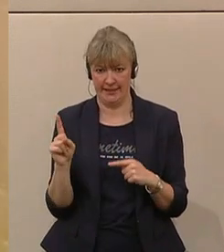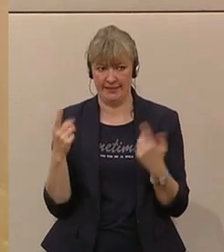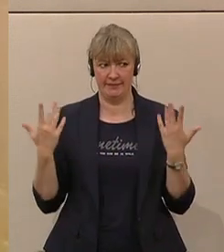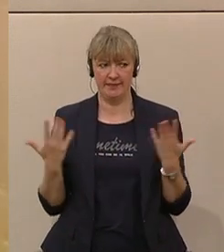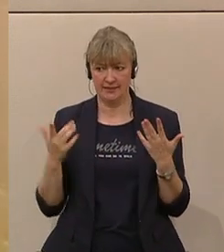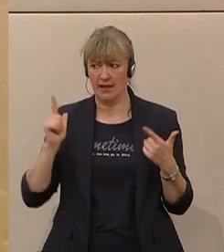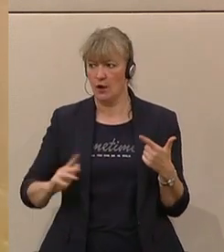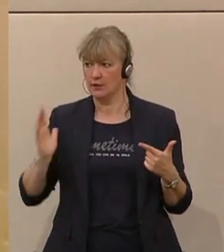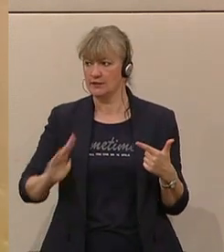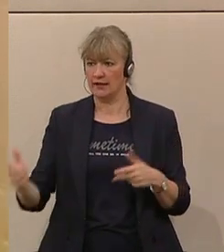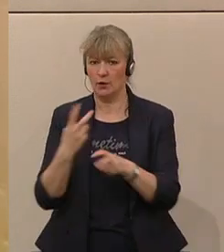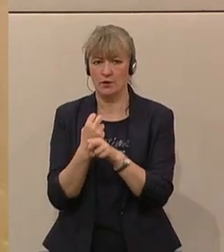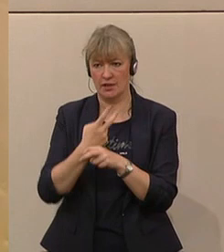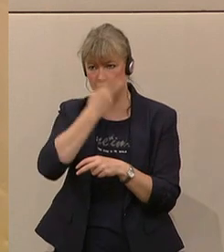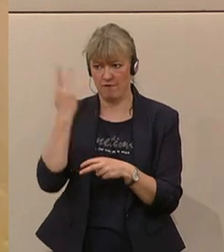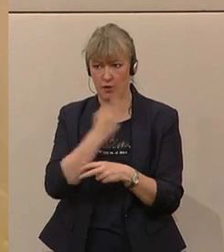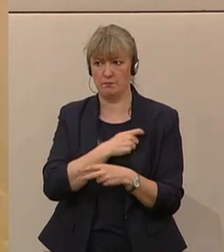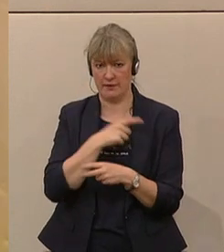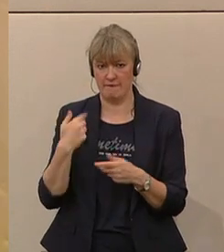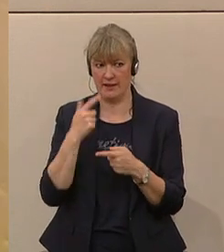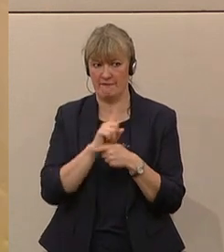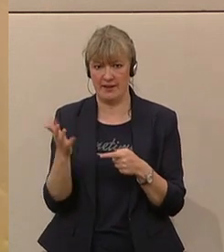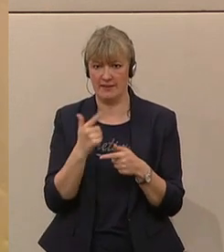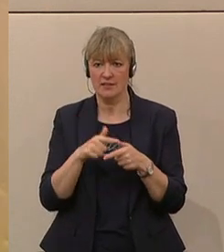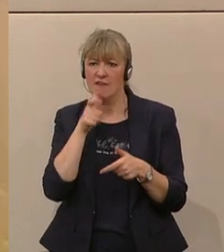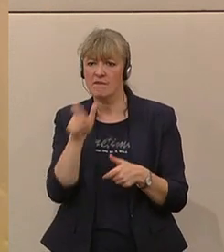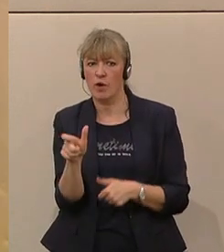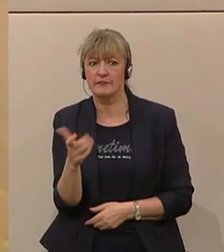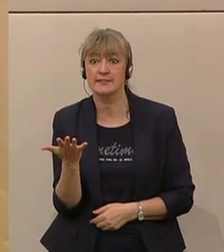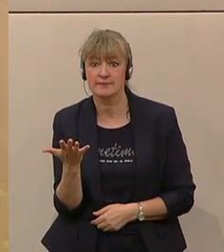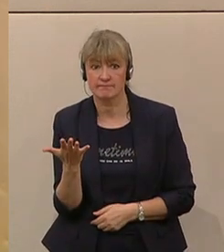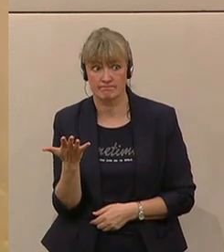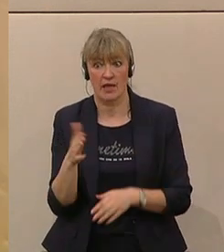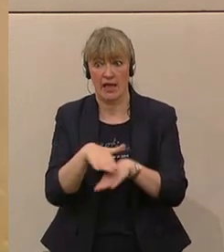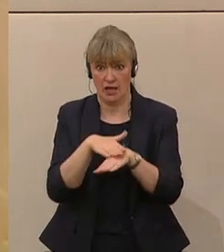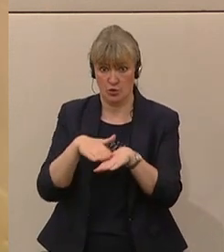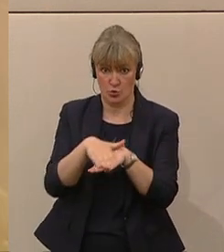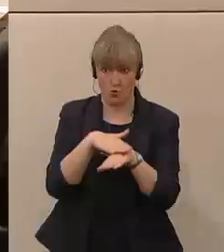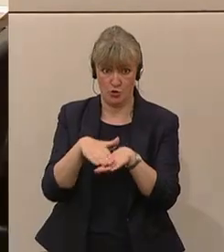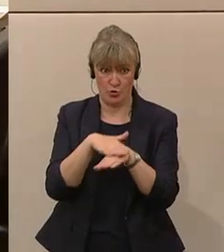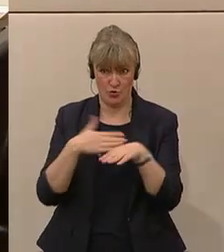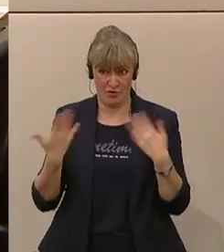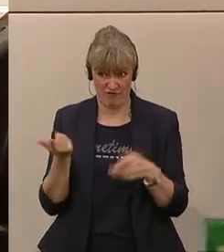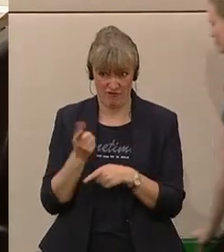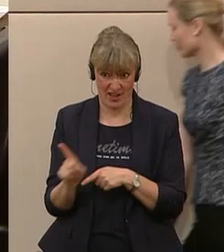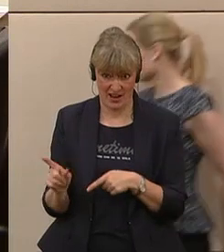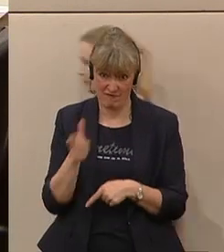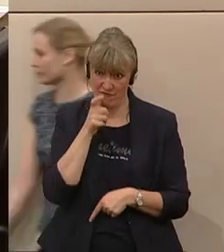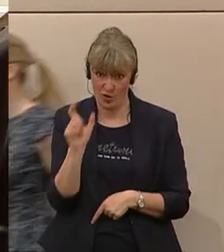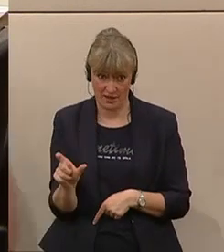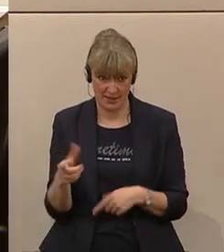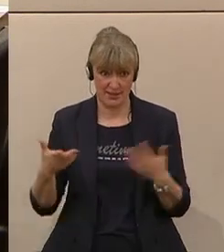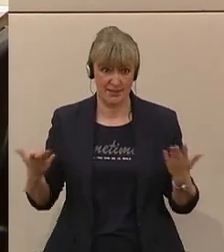und auch von Seiten der Österreichischen Volkspartei, das ist das Wort Entschuldigung. Entschuldigung bei Alma Sadic.